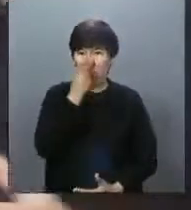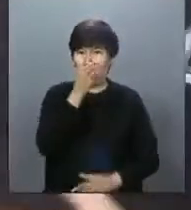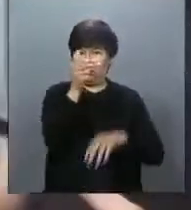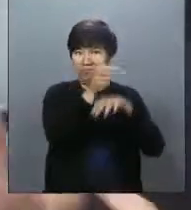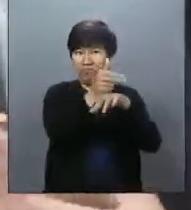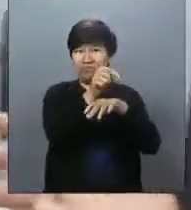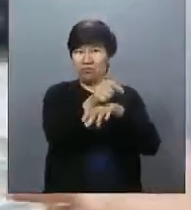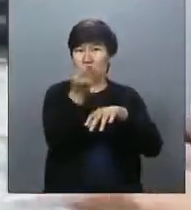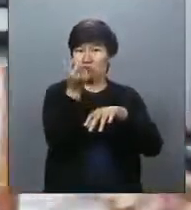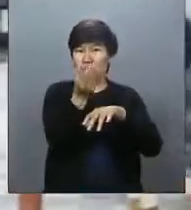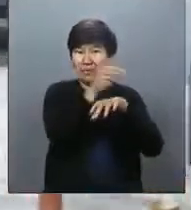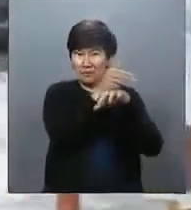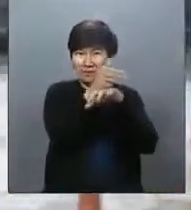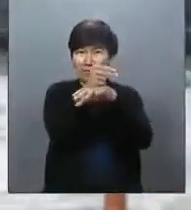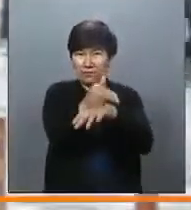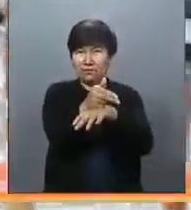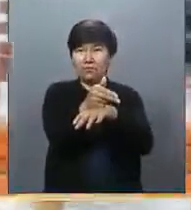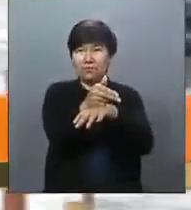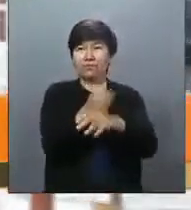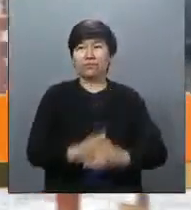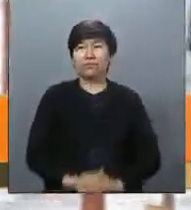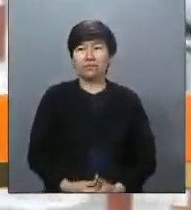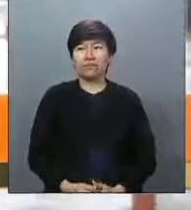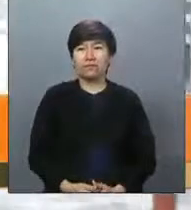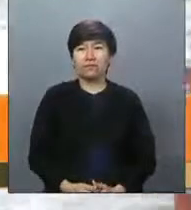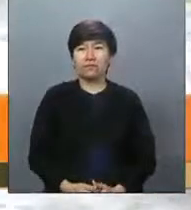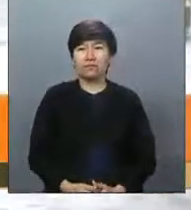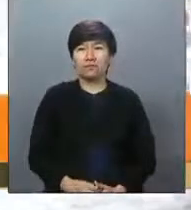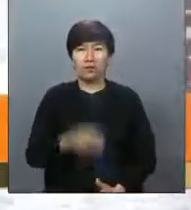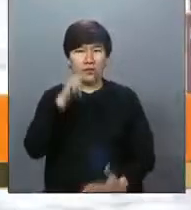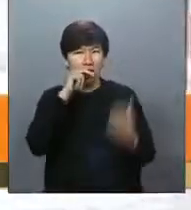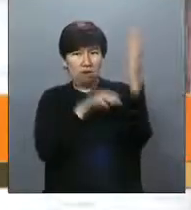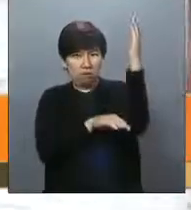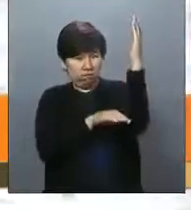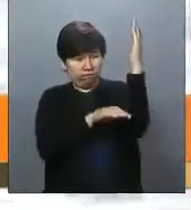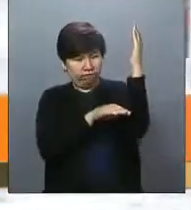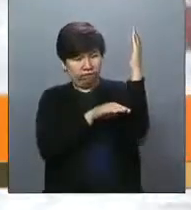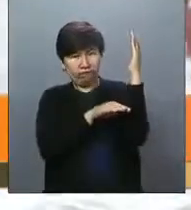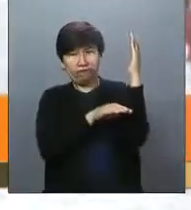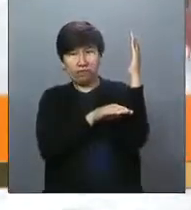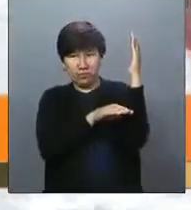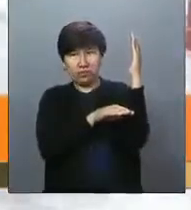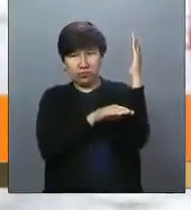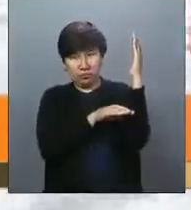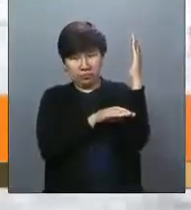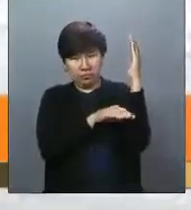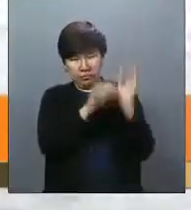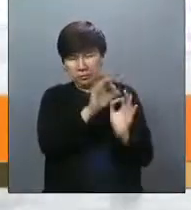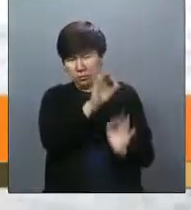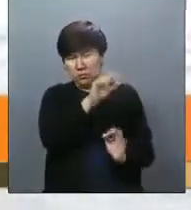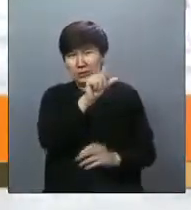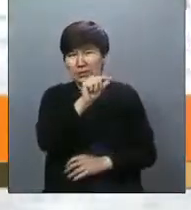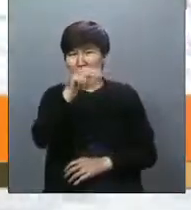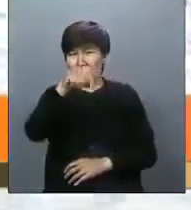นรัชดาภิเษกนะครับคุณผู้ชมจะเห็นได้ว่าปริมาณน้ำค่อนข้างที่จะยังคงท่วมขังสูงอยู่นะครับก็น้ำ